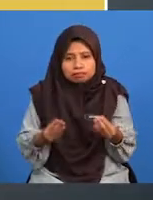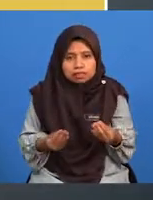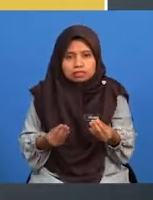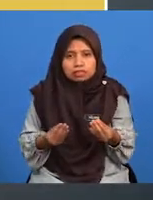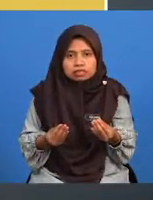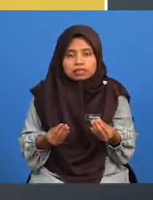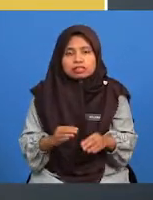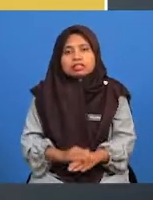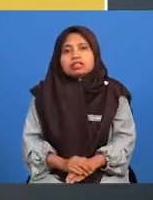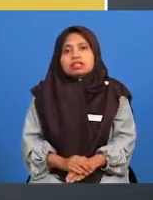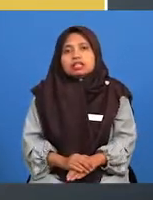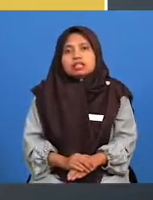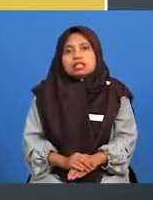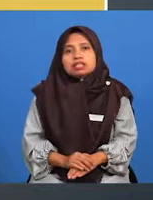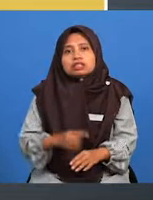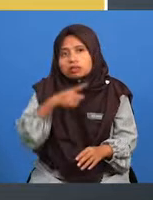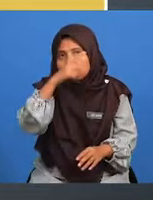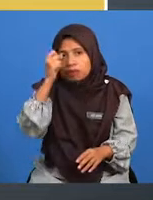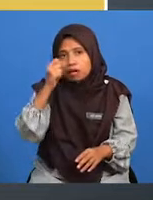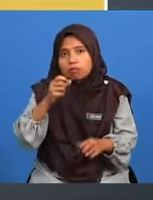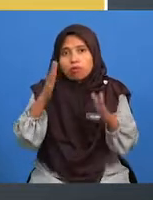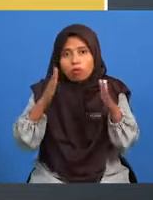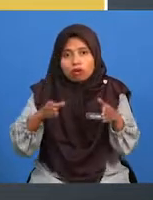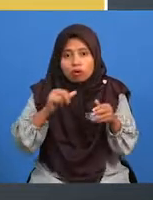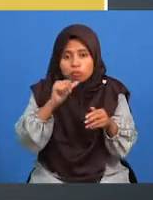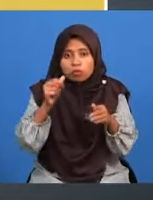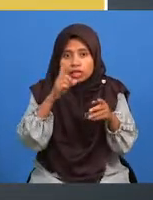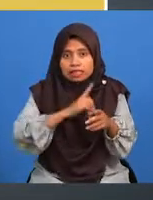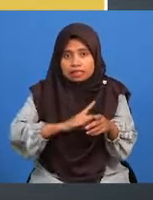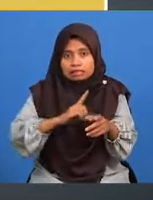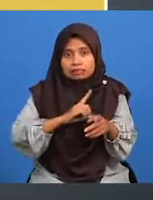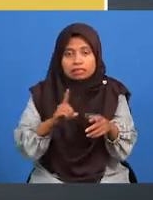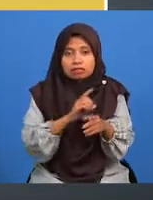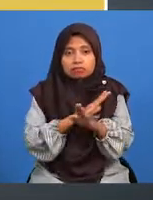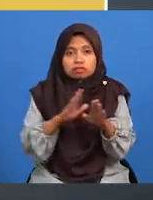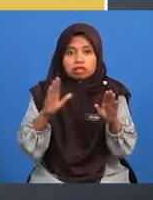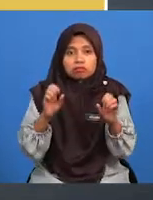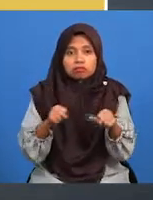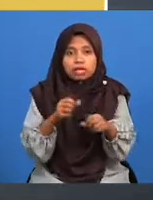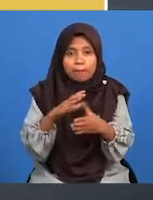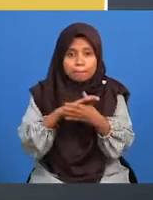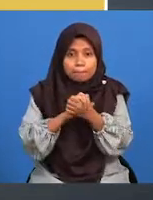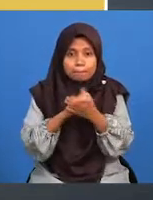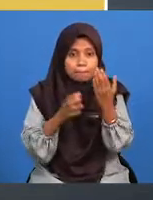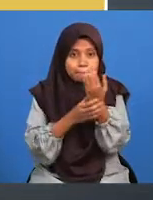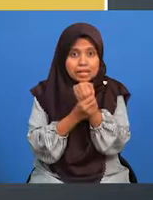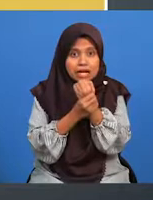menjaga mushaf Al-Quran kerana orang kafir tidak boleh memegang mushaf